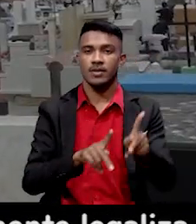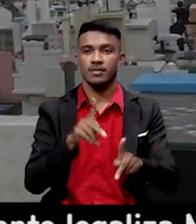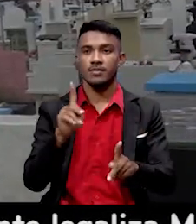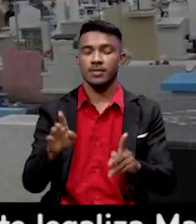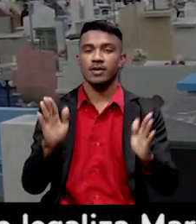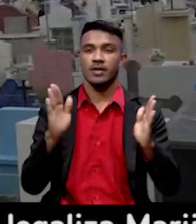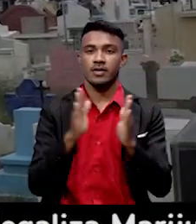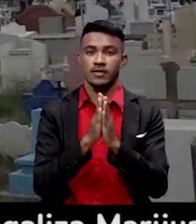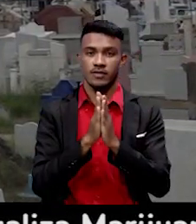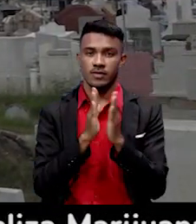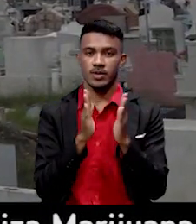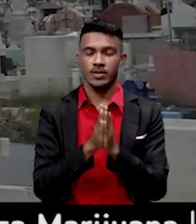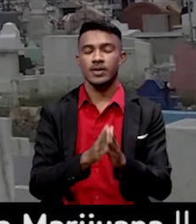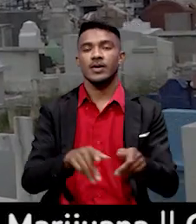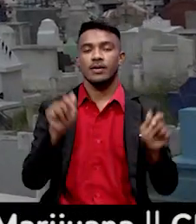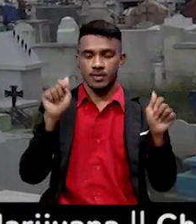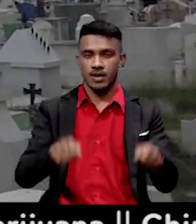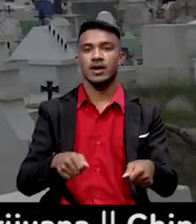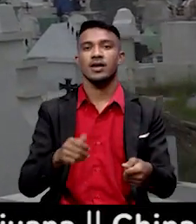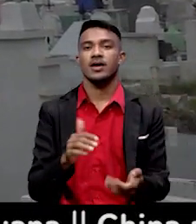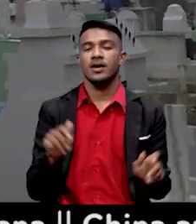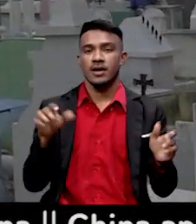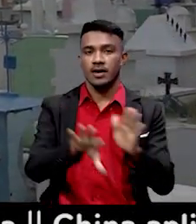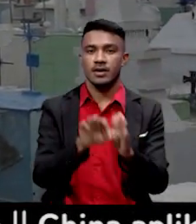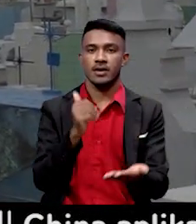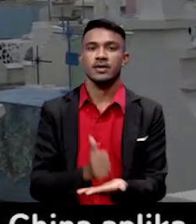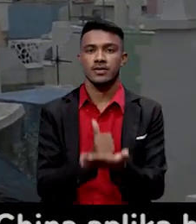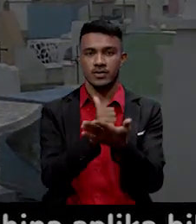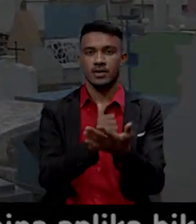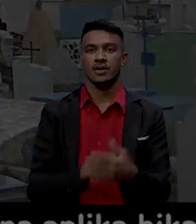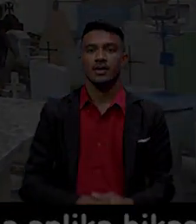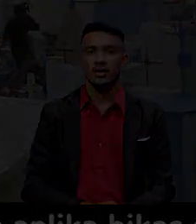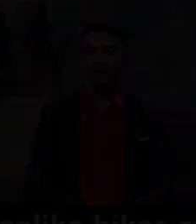hotunia klamar atu belehetan salvasaun. Abraham Amaral, Ferdi Suarez, GMN.